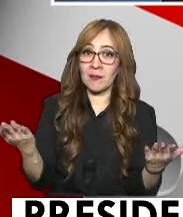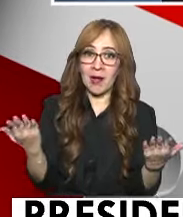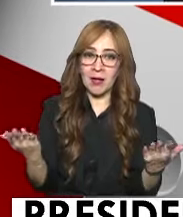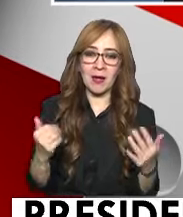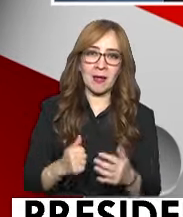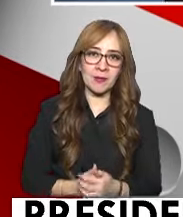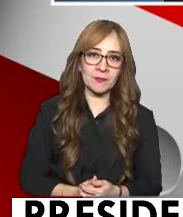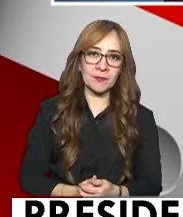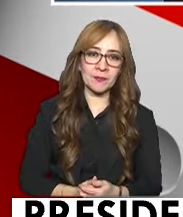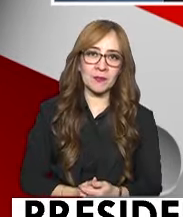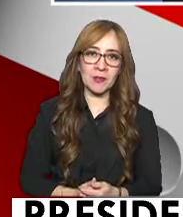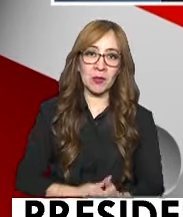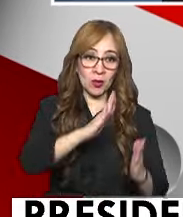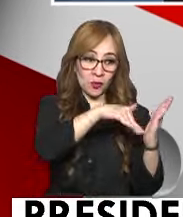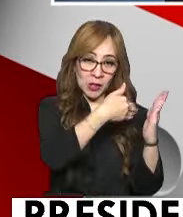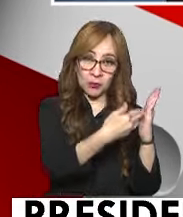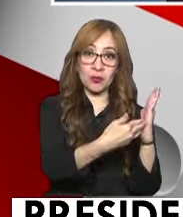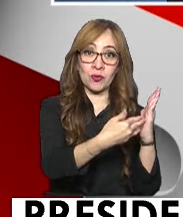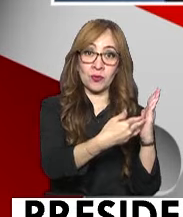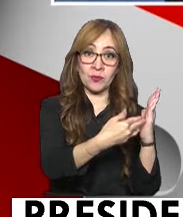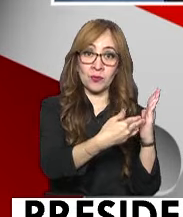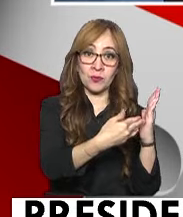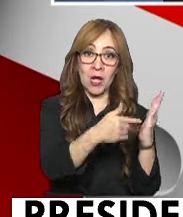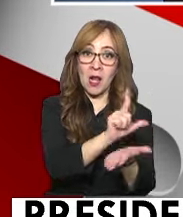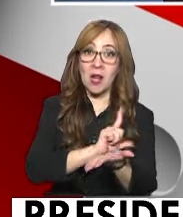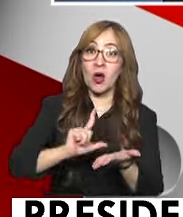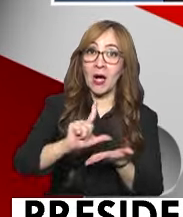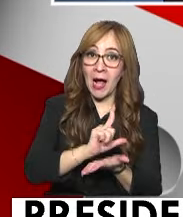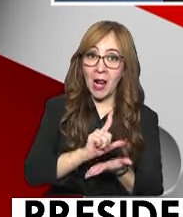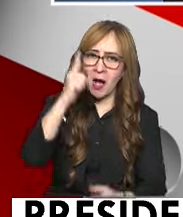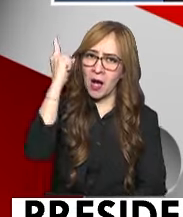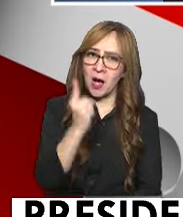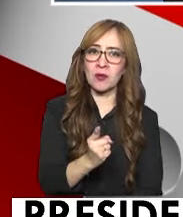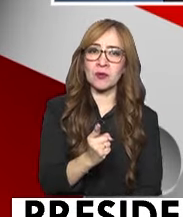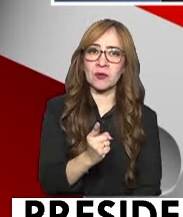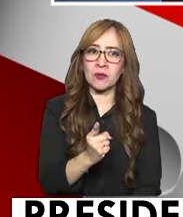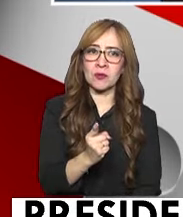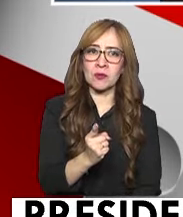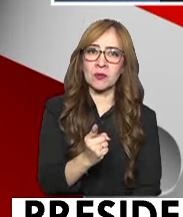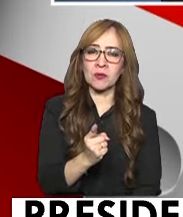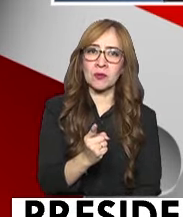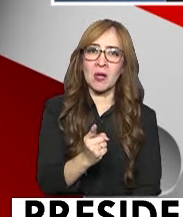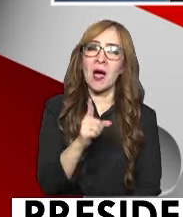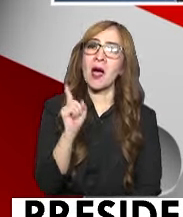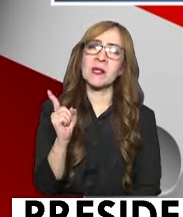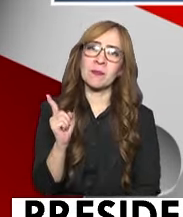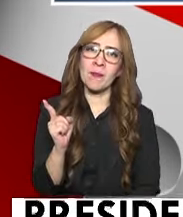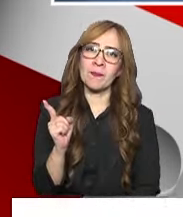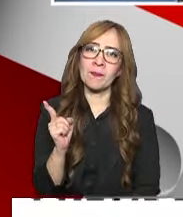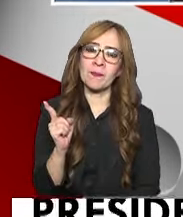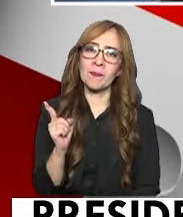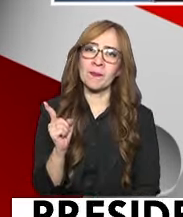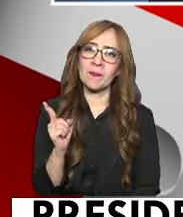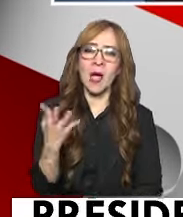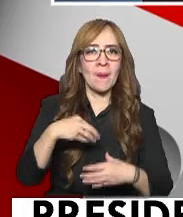ee kurikulum lokal itu wajib mulok karena itu akan